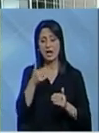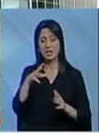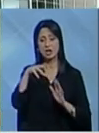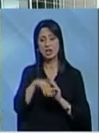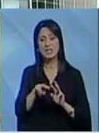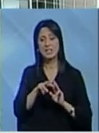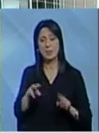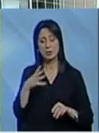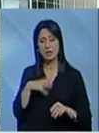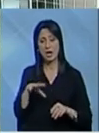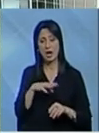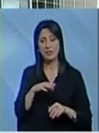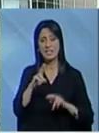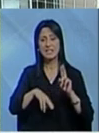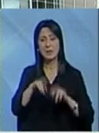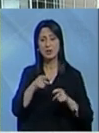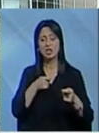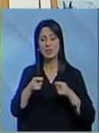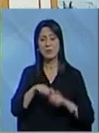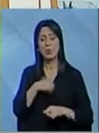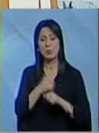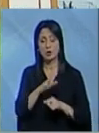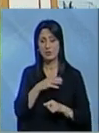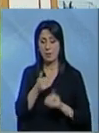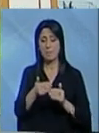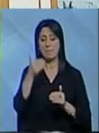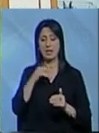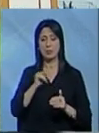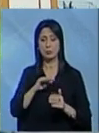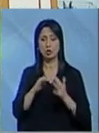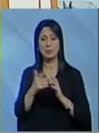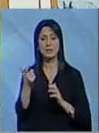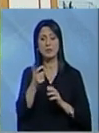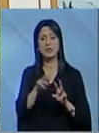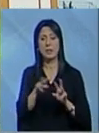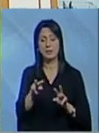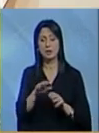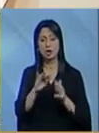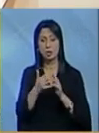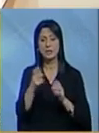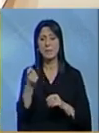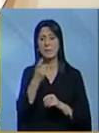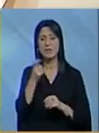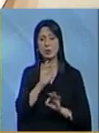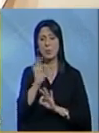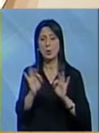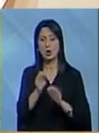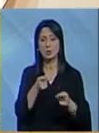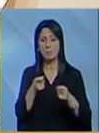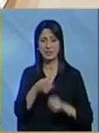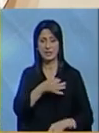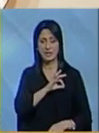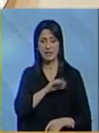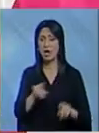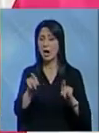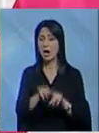შინაგან საქმეთა სამინისტროს სამშენებლო სამმართველოს უფროსი იყო, მანამდე მუშაობდა სოფლის მეურნეობის სამინისტროს სოფლის მეურნეობის პროექტების მართვის